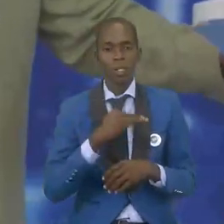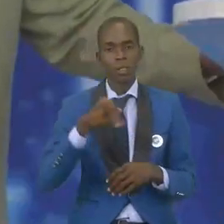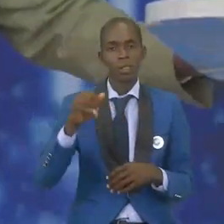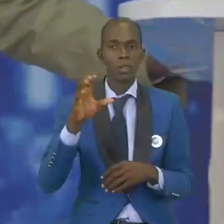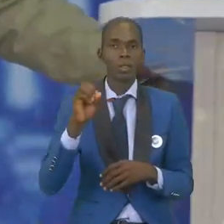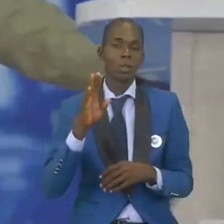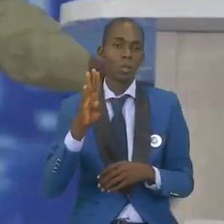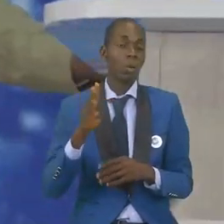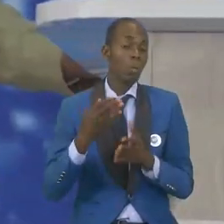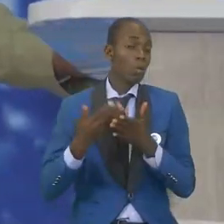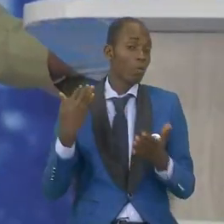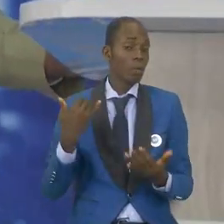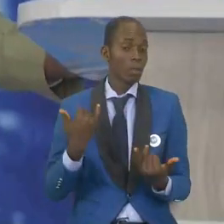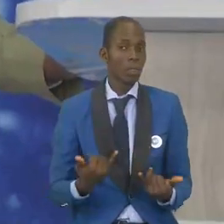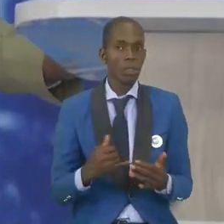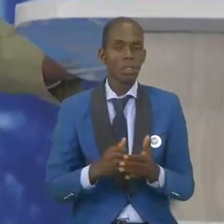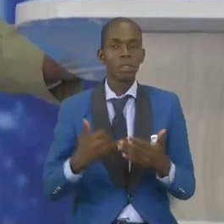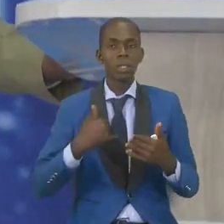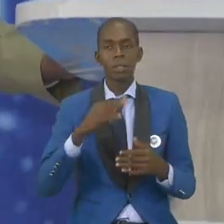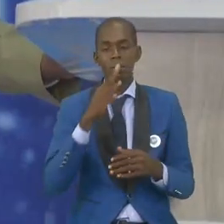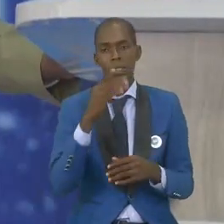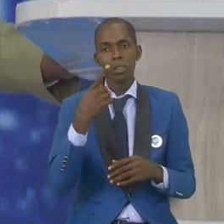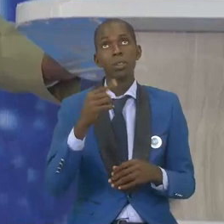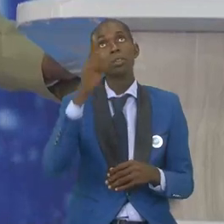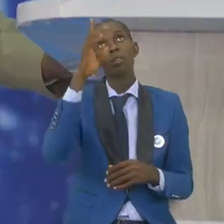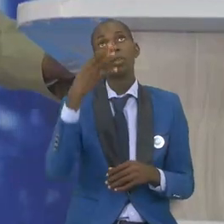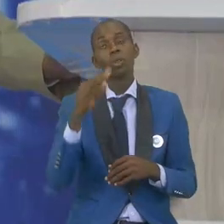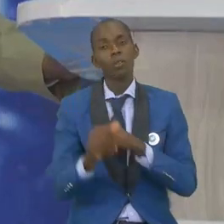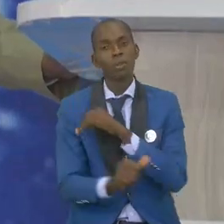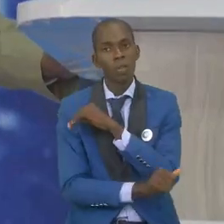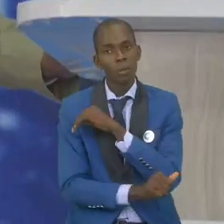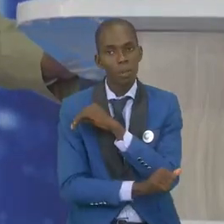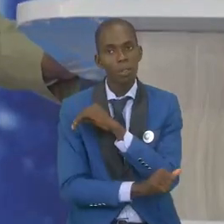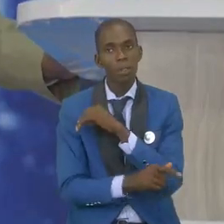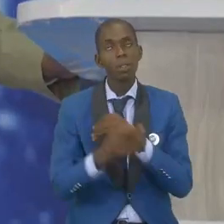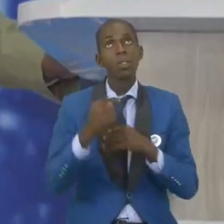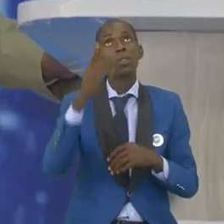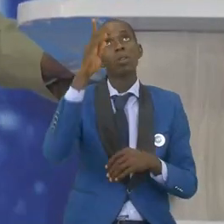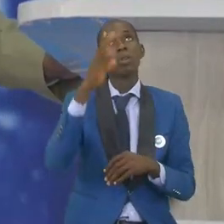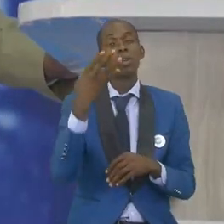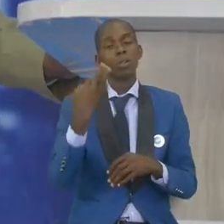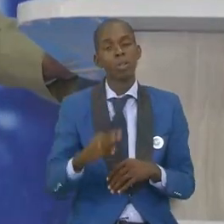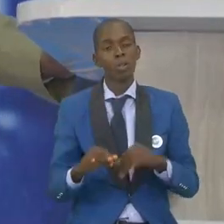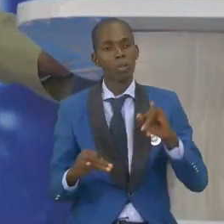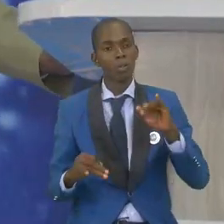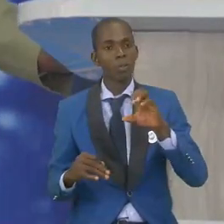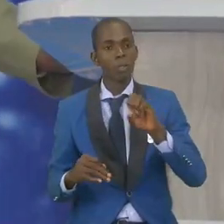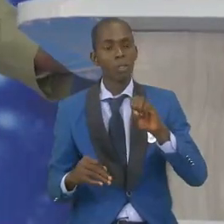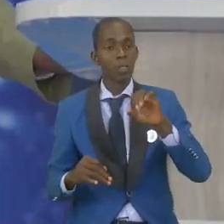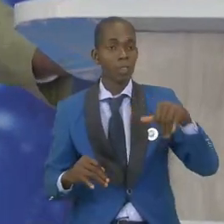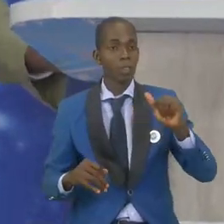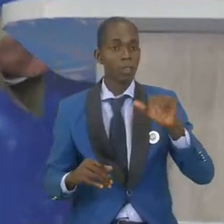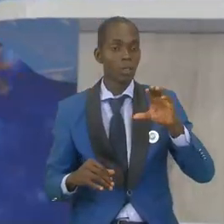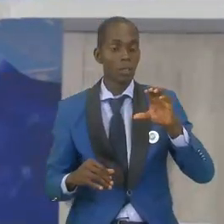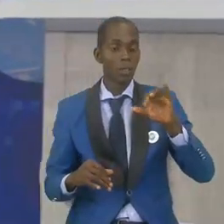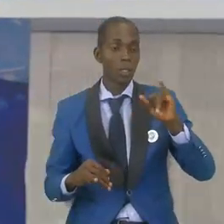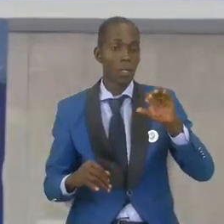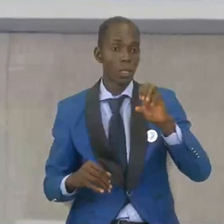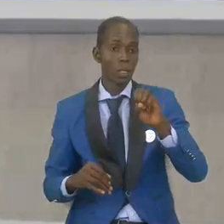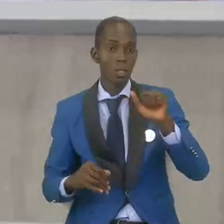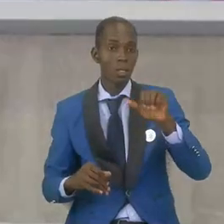Isaac et Jacob. Avant cette période, c'était le Dieu d'Abraham, Dieu